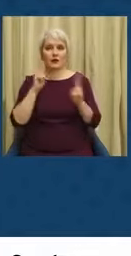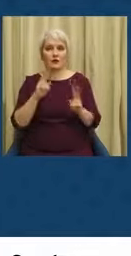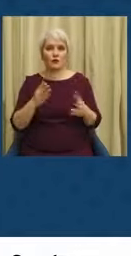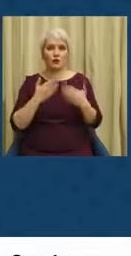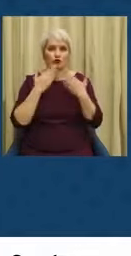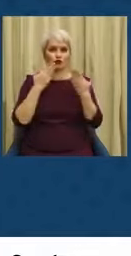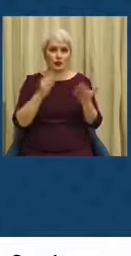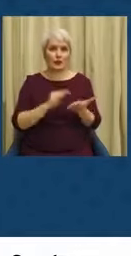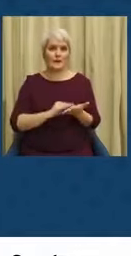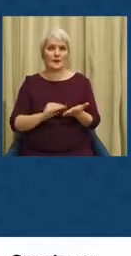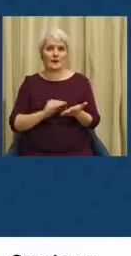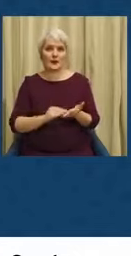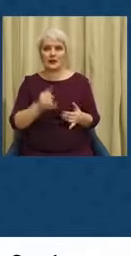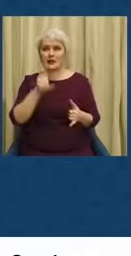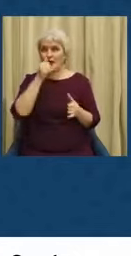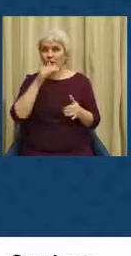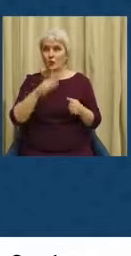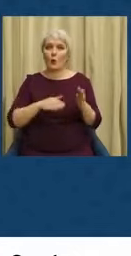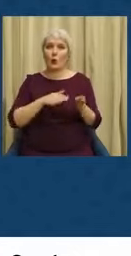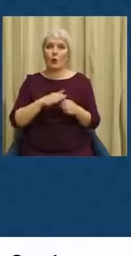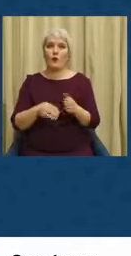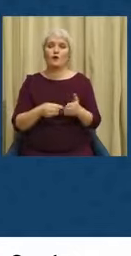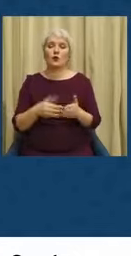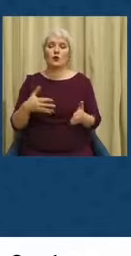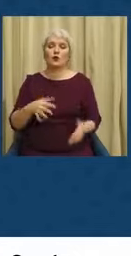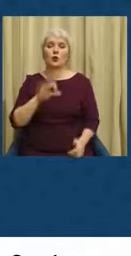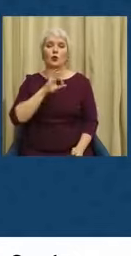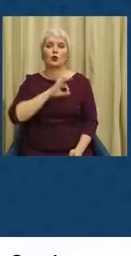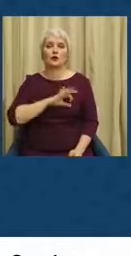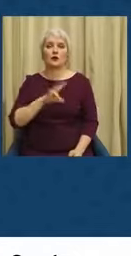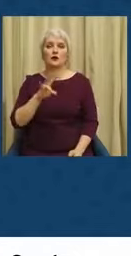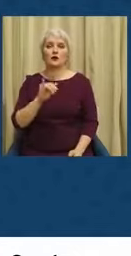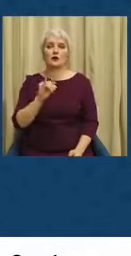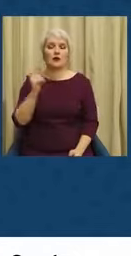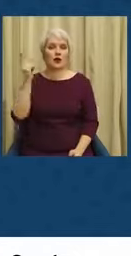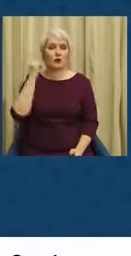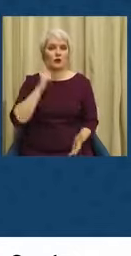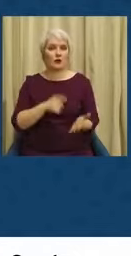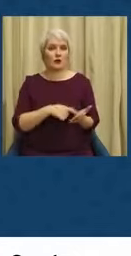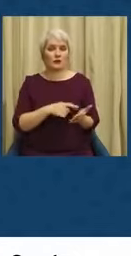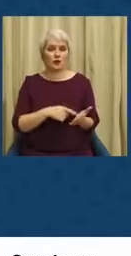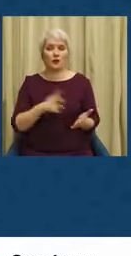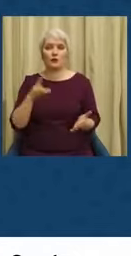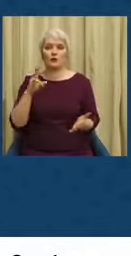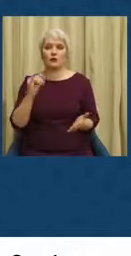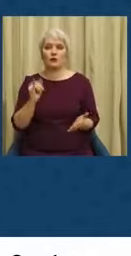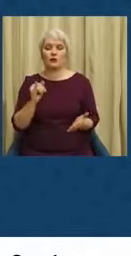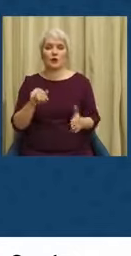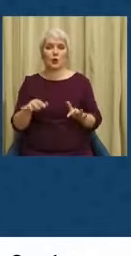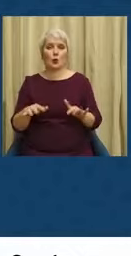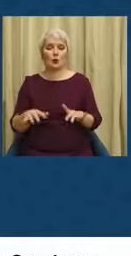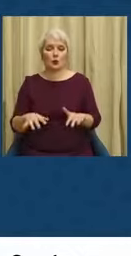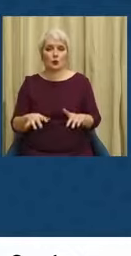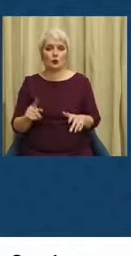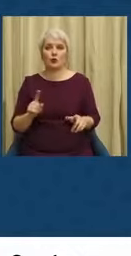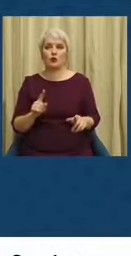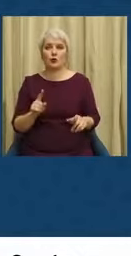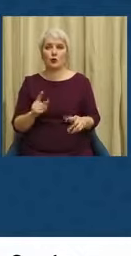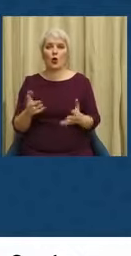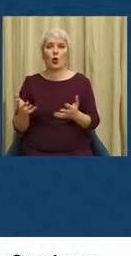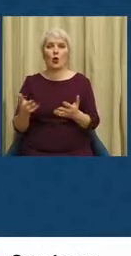читати, писати, і вони не можуть повноцінно користуватися ані мобільним телефоном, ані комп'ютером для того,